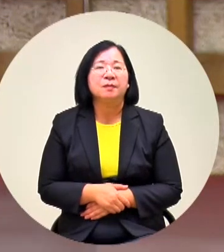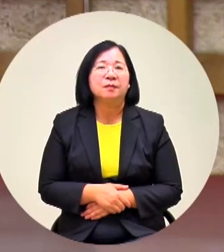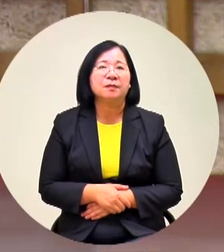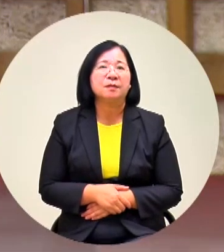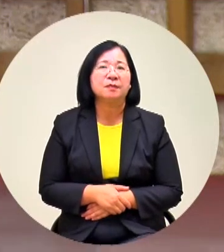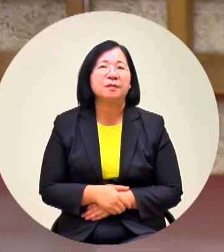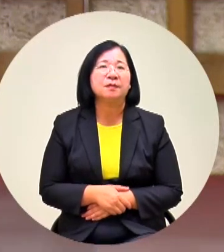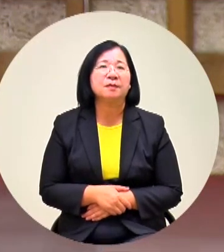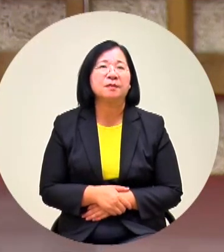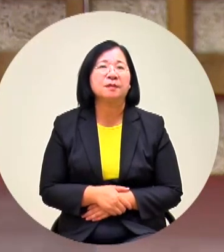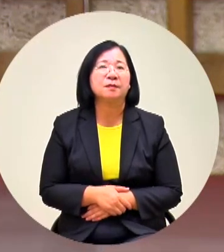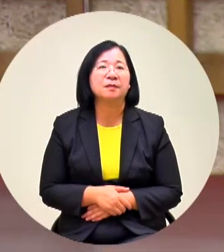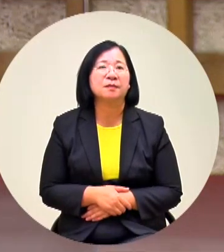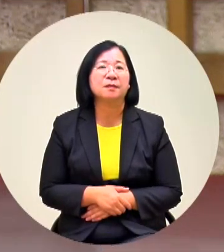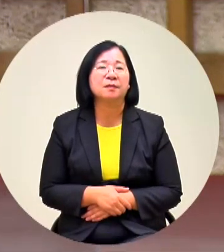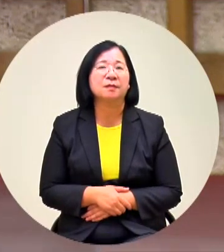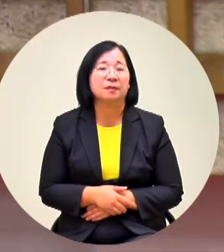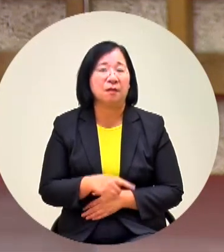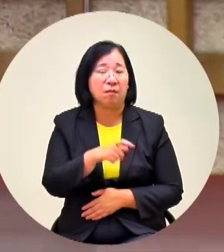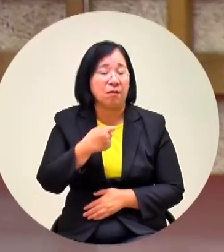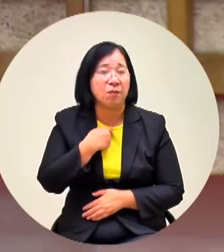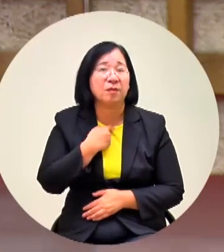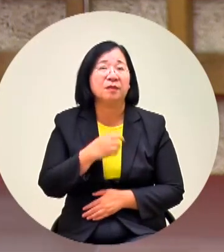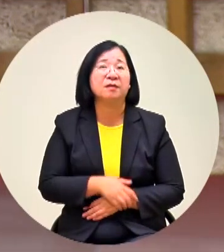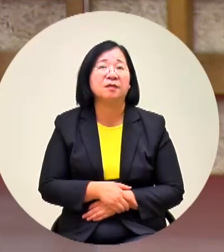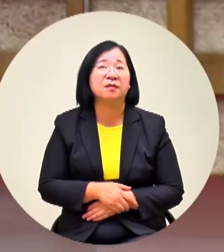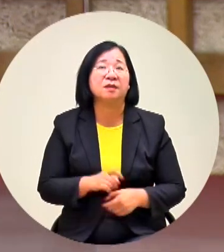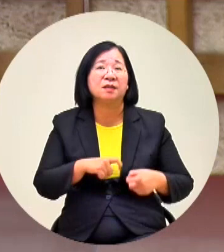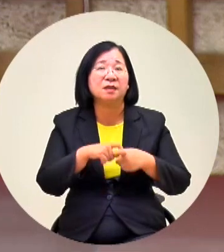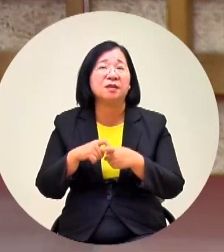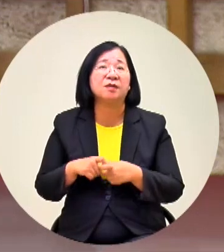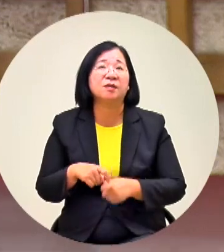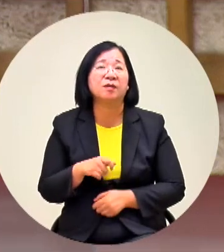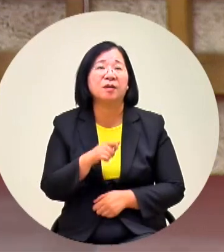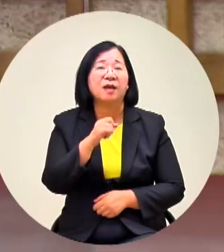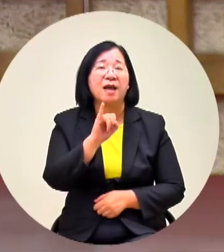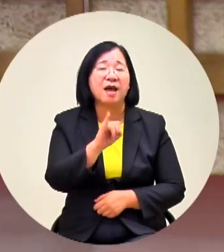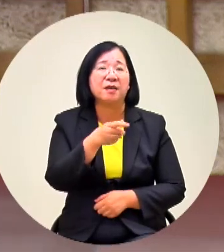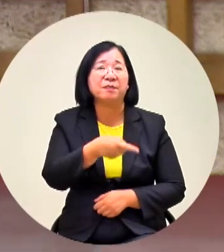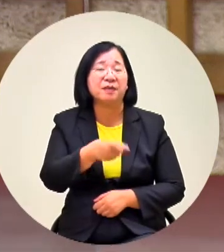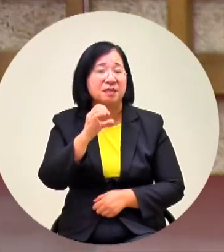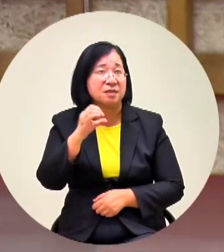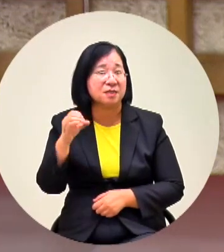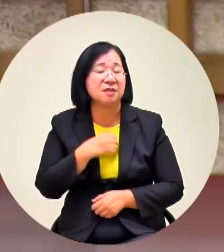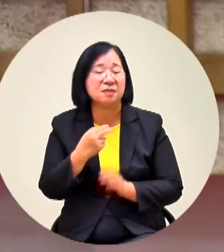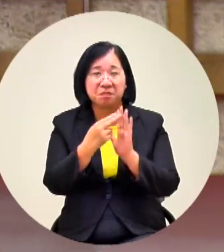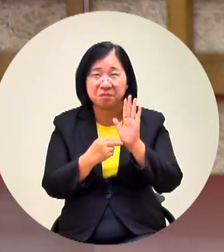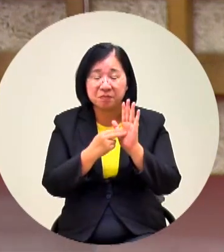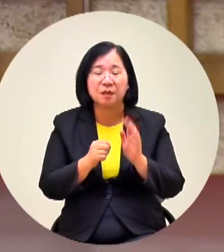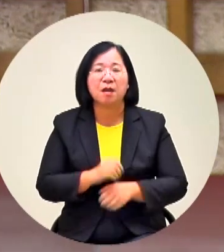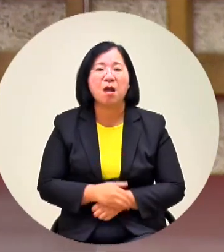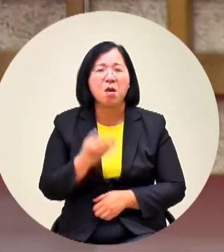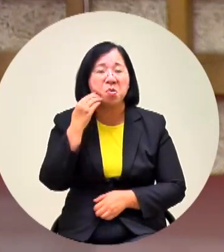我们都知道说，联合国 IPCC 特别示警说，如果人类要在这个世纪